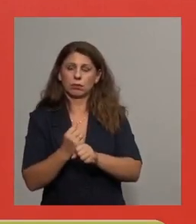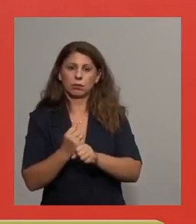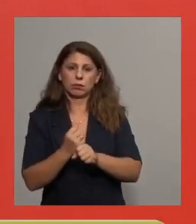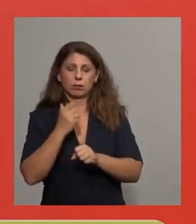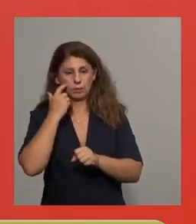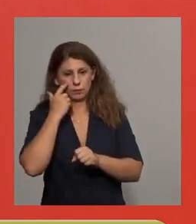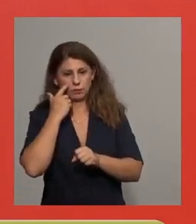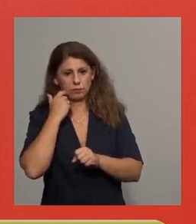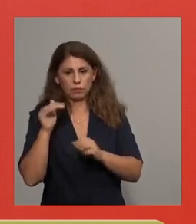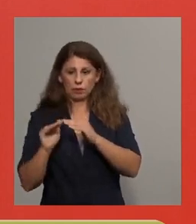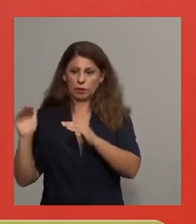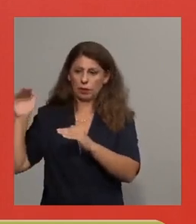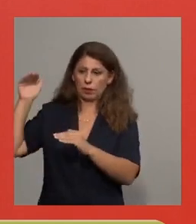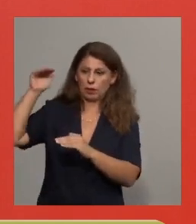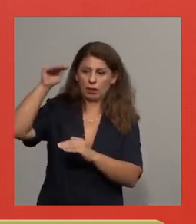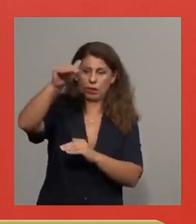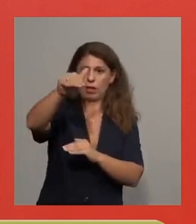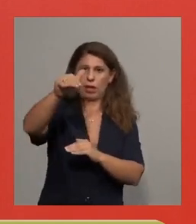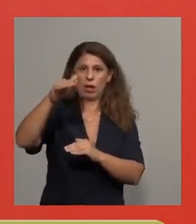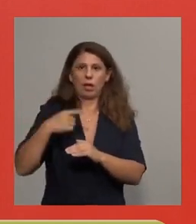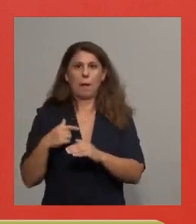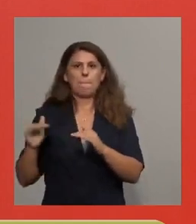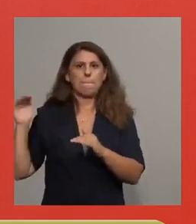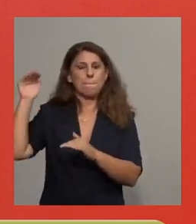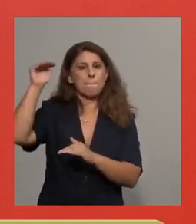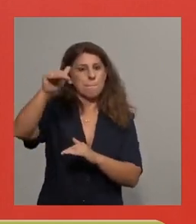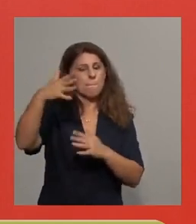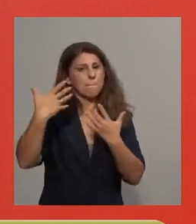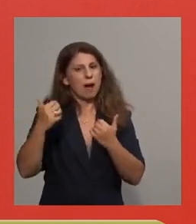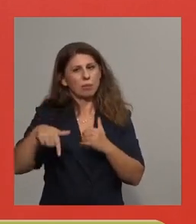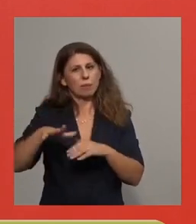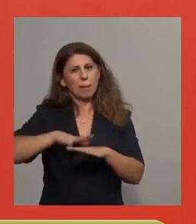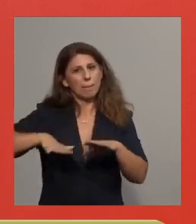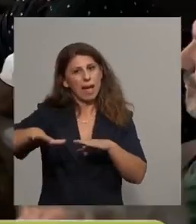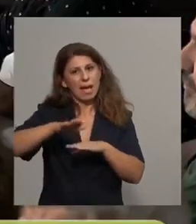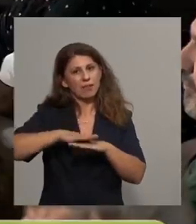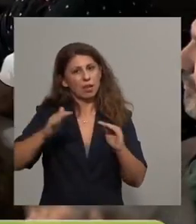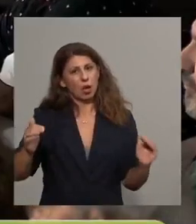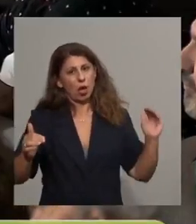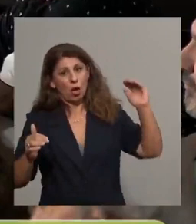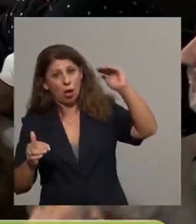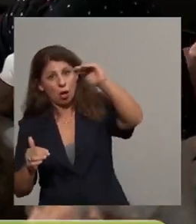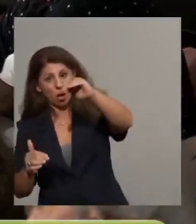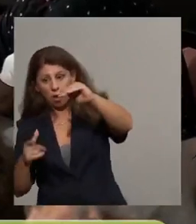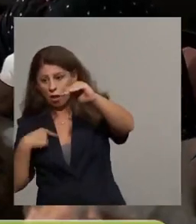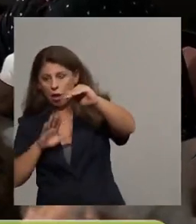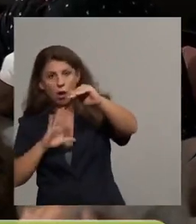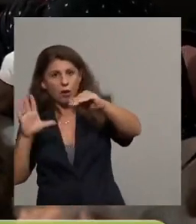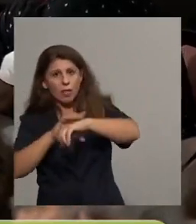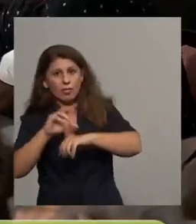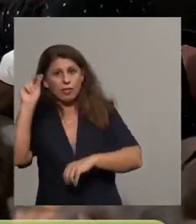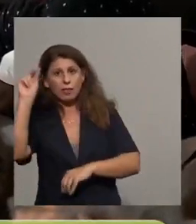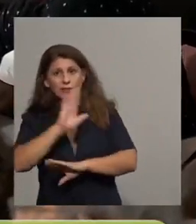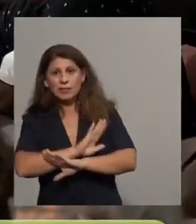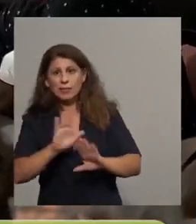υπερυψωμένης λεωφόρου, flyover, πάνω από την υφιστάμενη περιφερειακή οδό, χωρίς καμιά